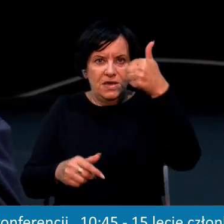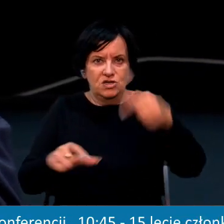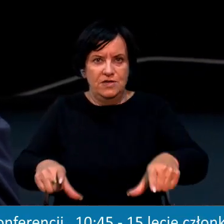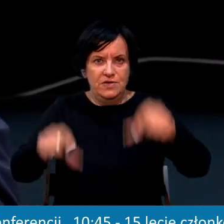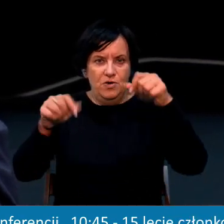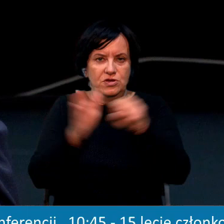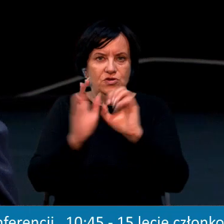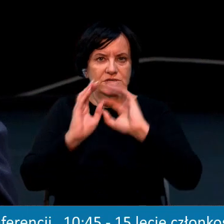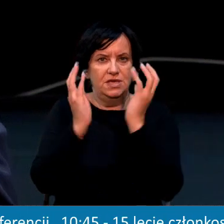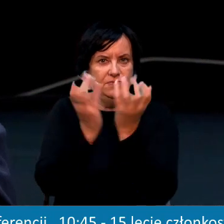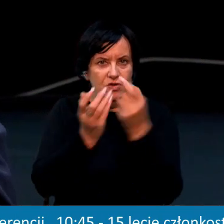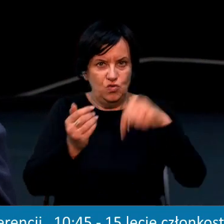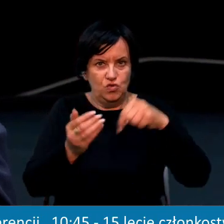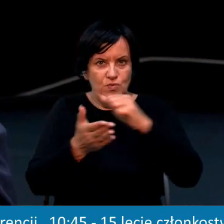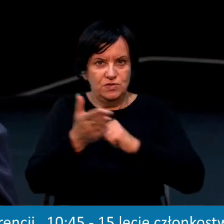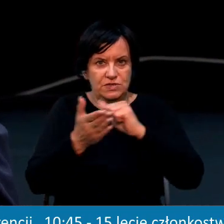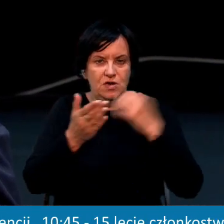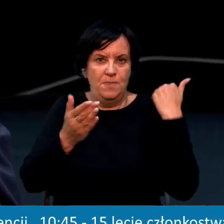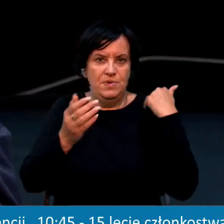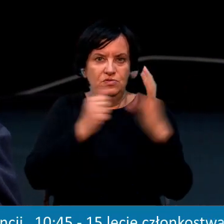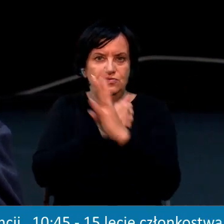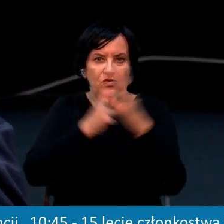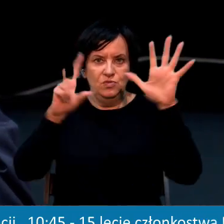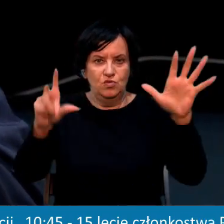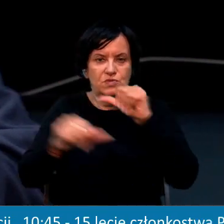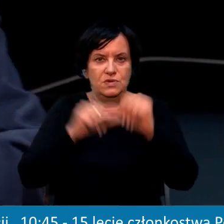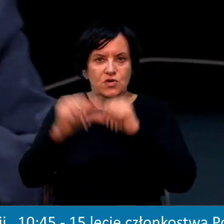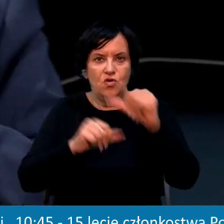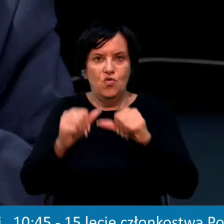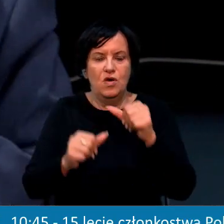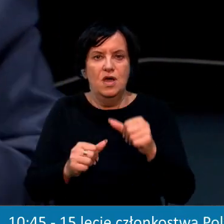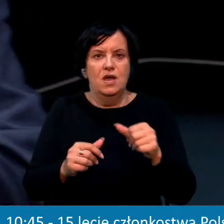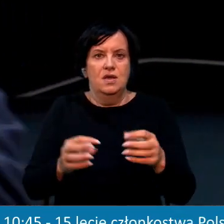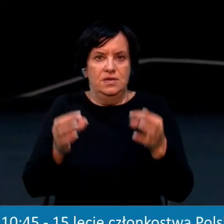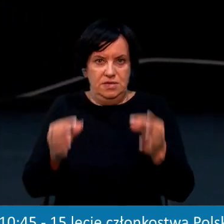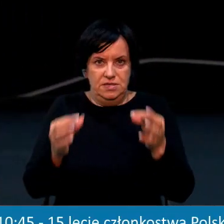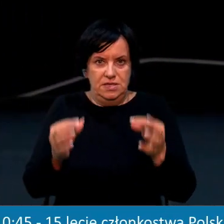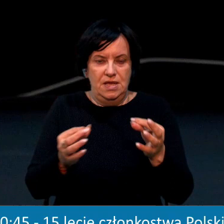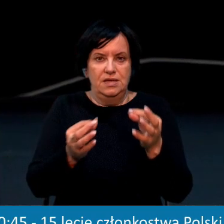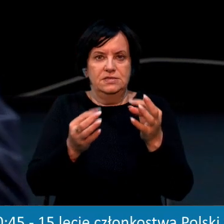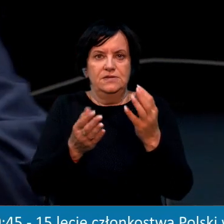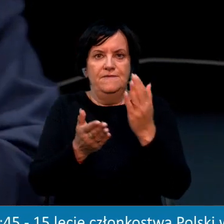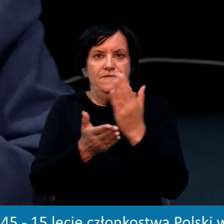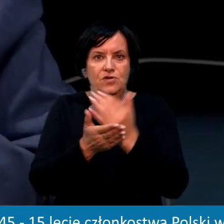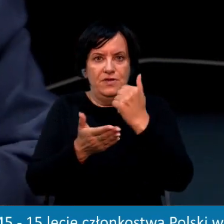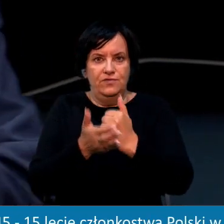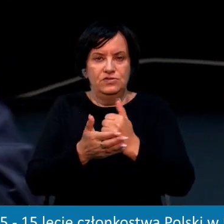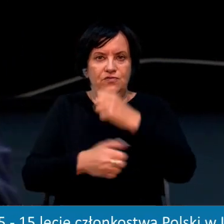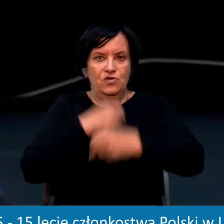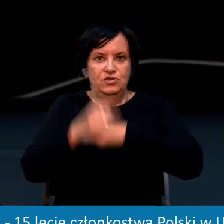do sejmiku odbyły się w 1998 roku. Formalnie województwo zaczęło funkcjonować od